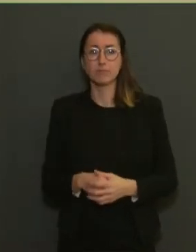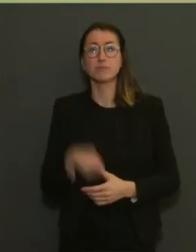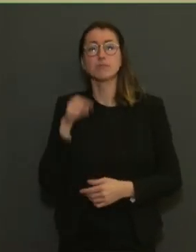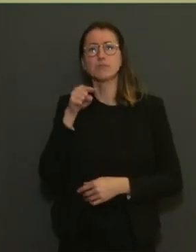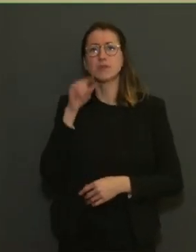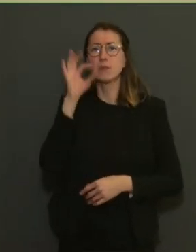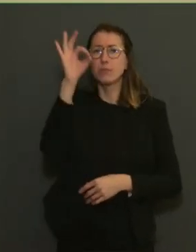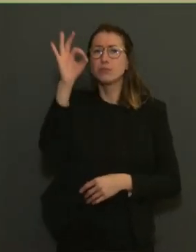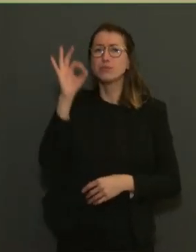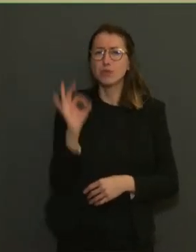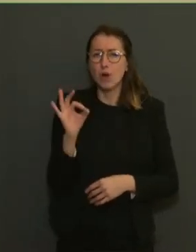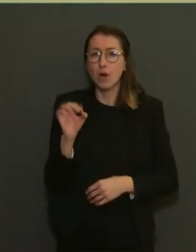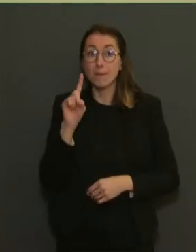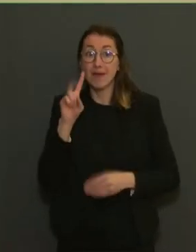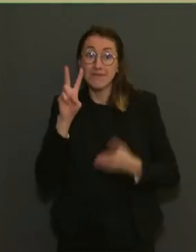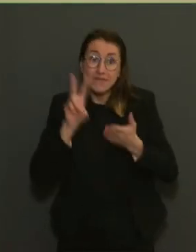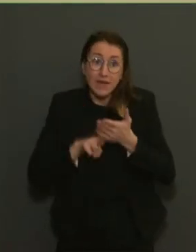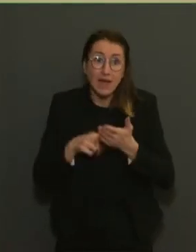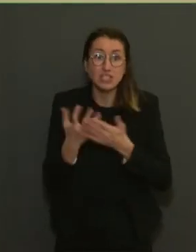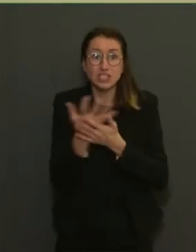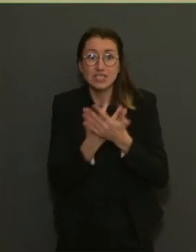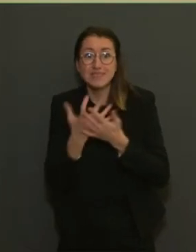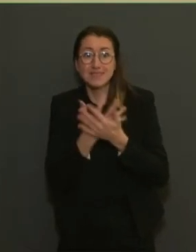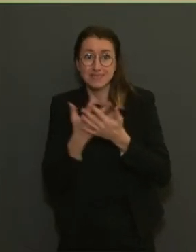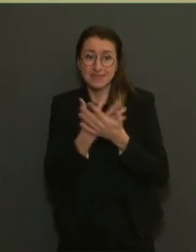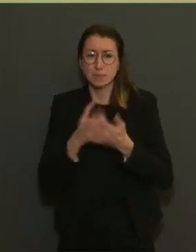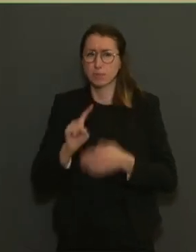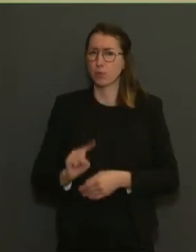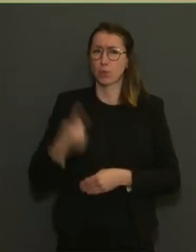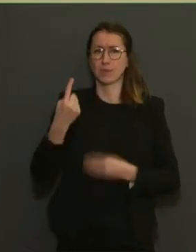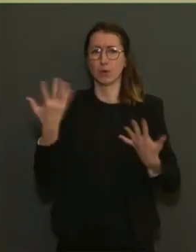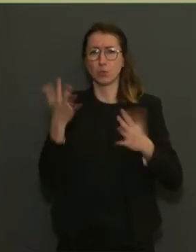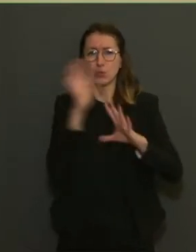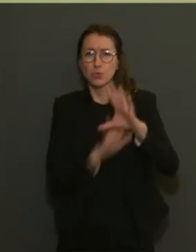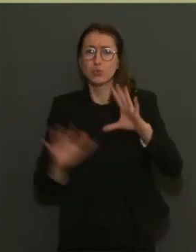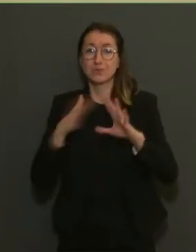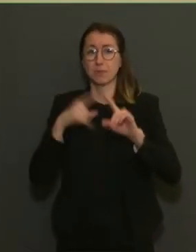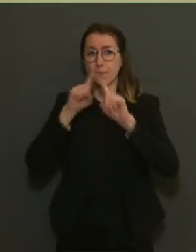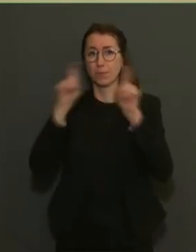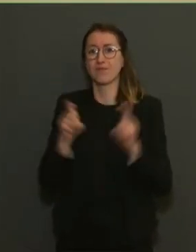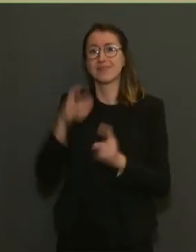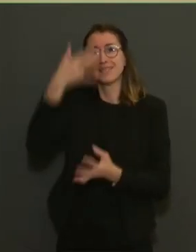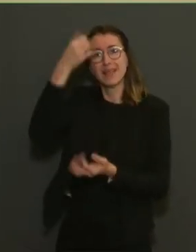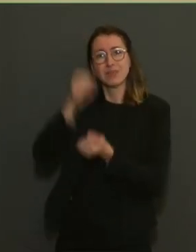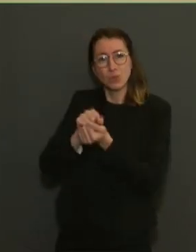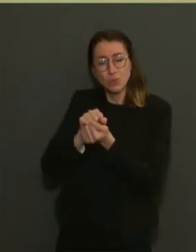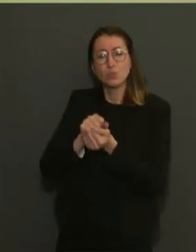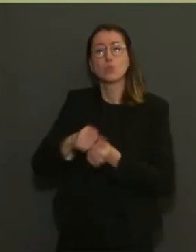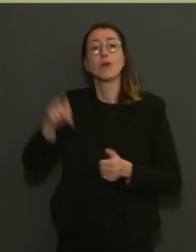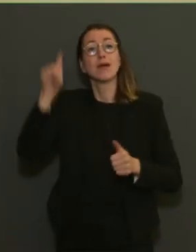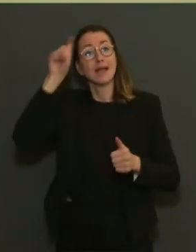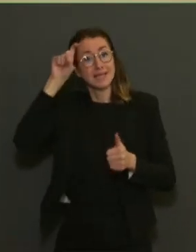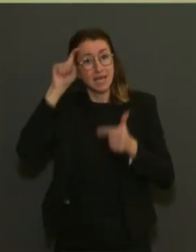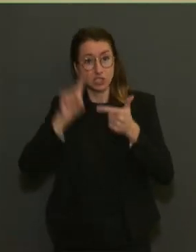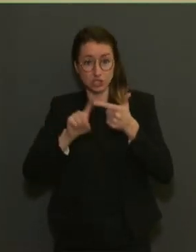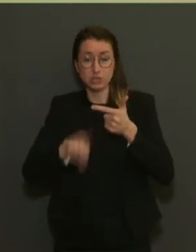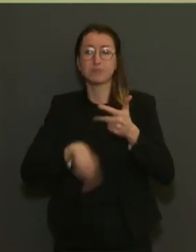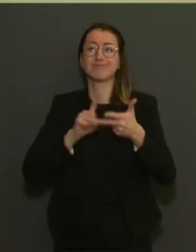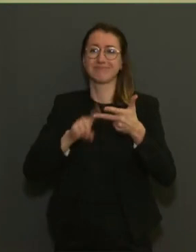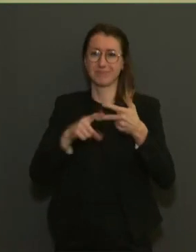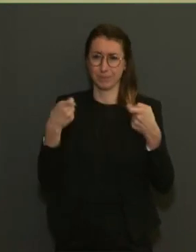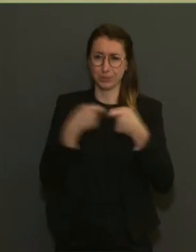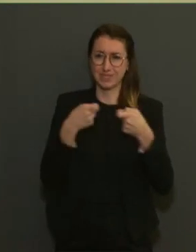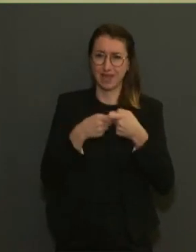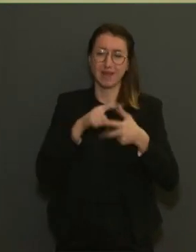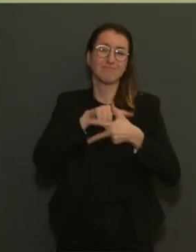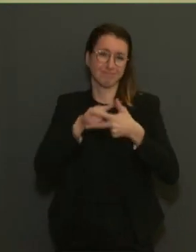nombre absolu, ce sont toujours les provinces du Hainaut, de Liège et la région de Bruxelles-Capitale, où le nombre de cas en absolu est